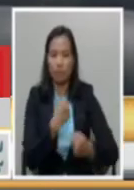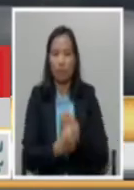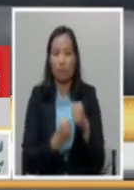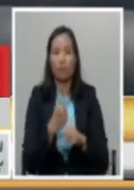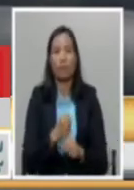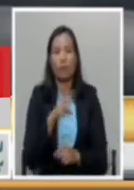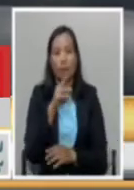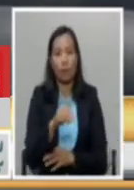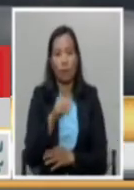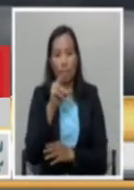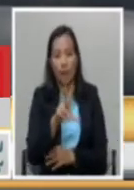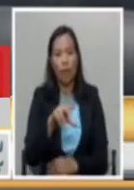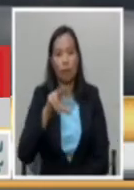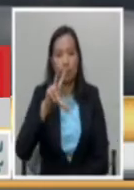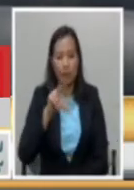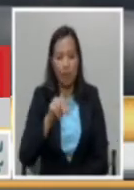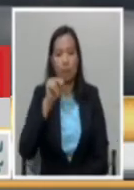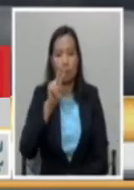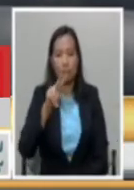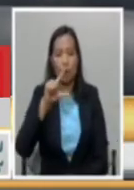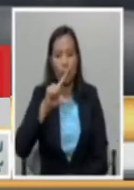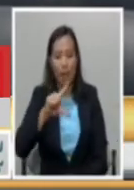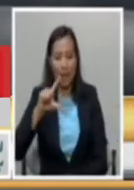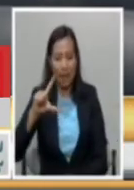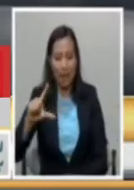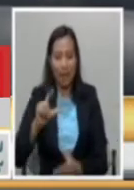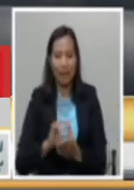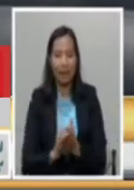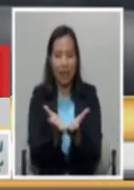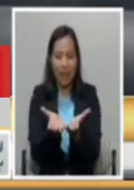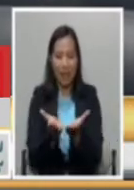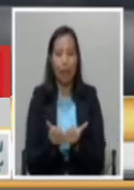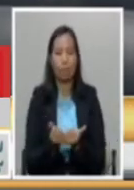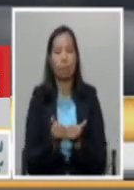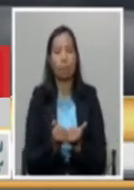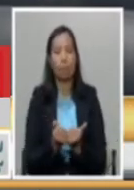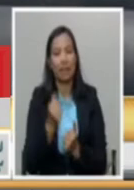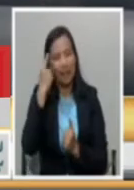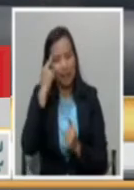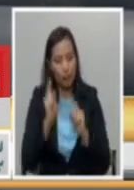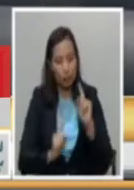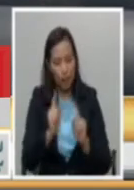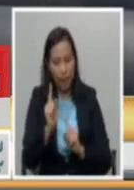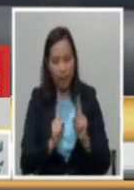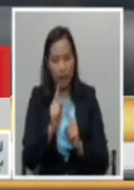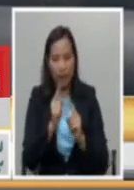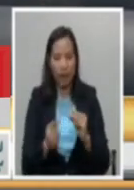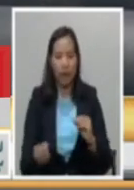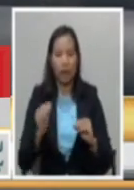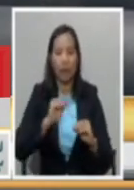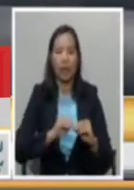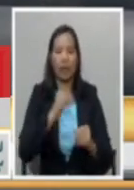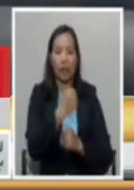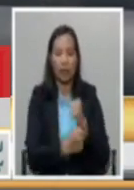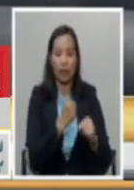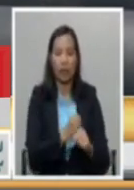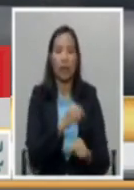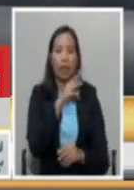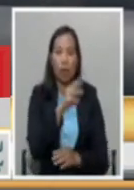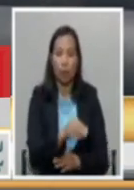านและมีการประมาณการว่ารายรับที่เราจะได้นั้นเนี่ยเพิ่มขึ้นจากปี